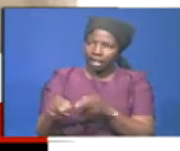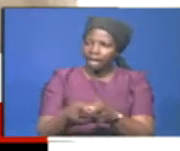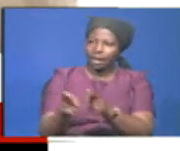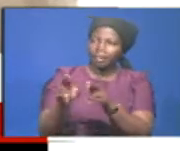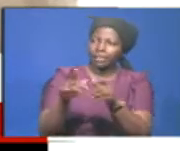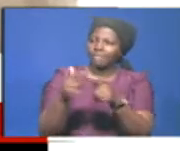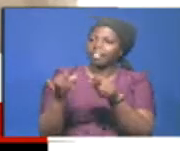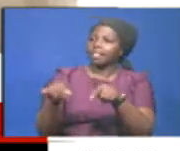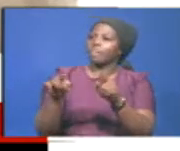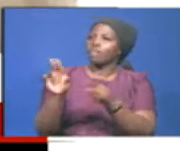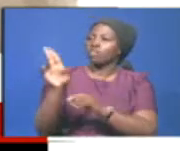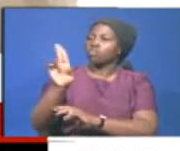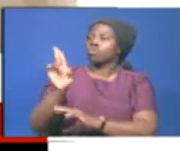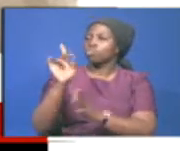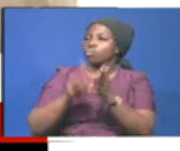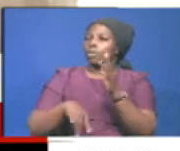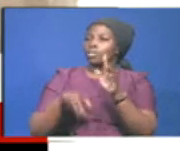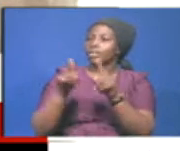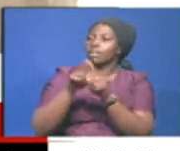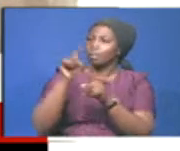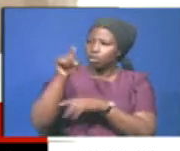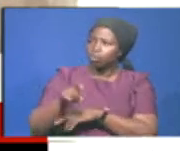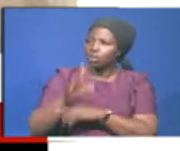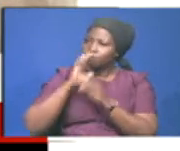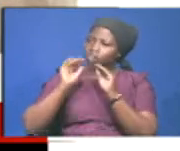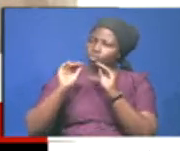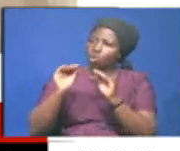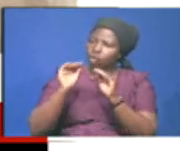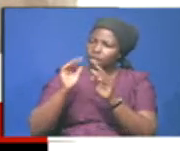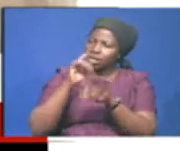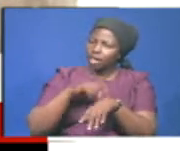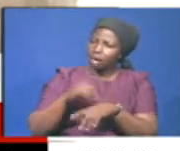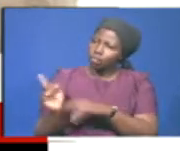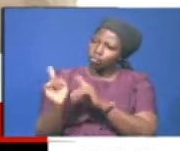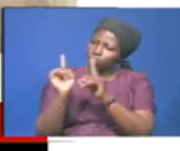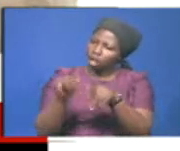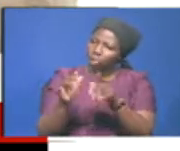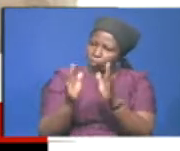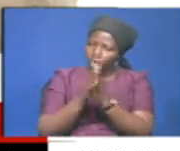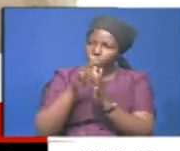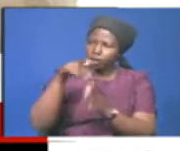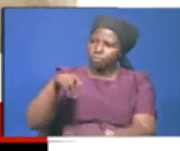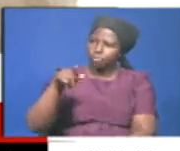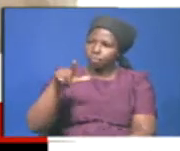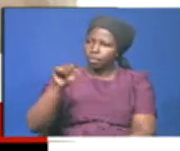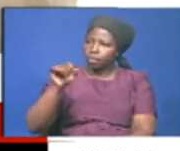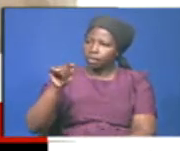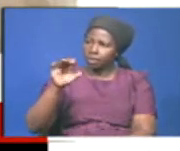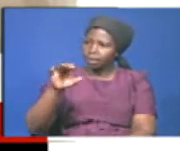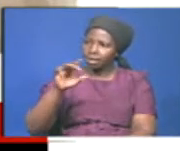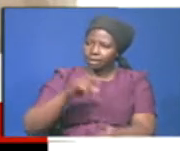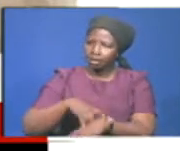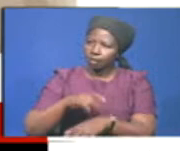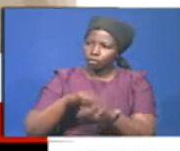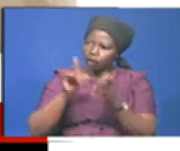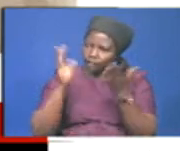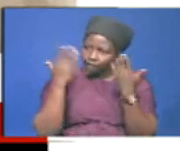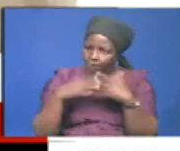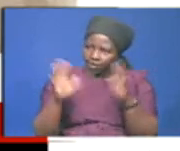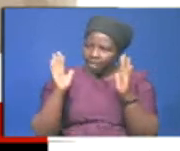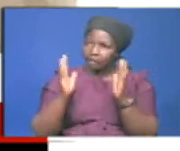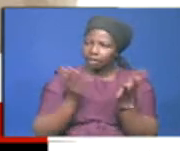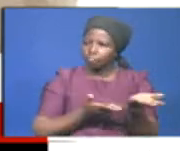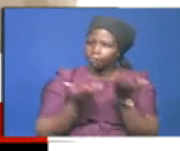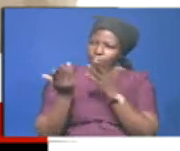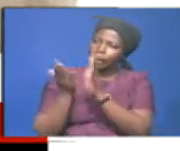na wanafaa kuelimishwa kuwa ukiwa ukikuja hapa na chombo cha kiplastiki, ukimaliza beba urudi nacho